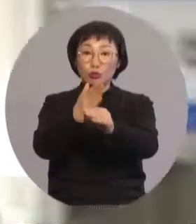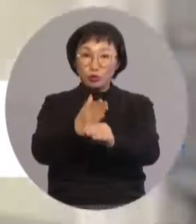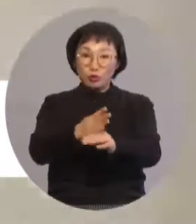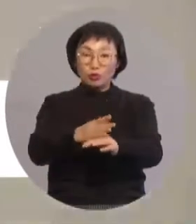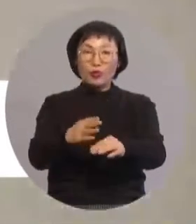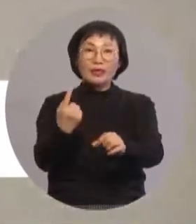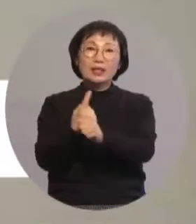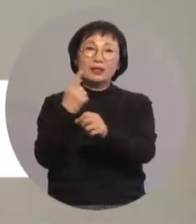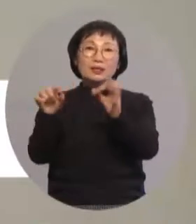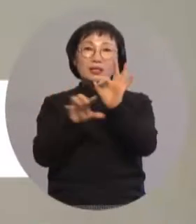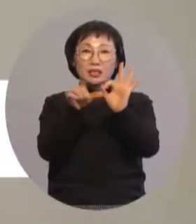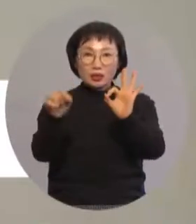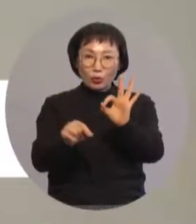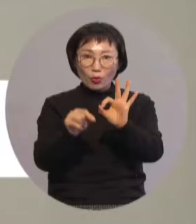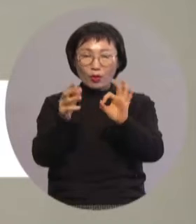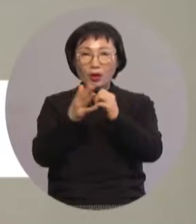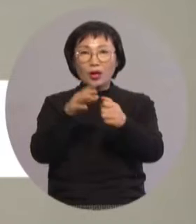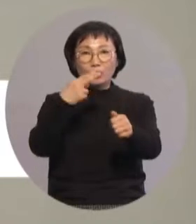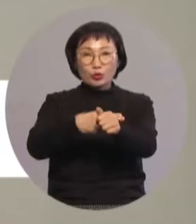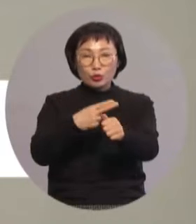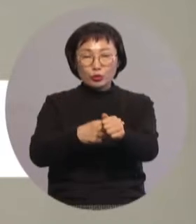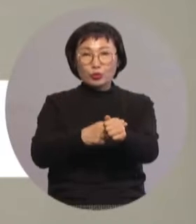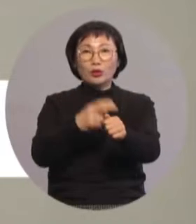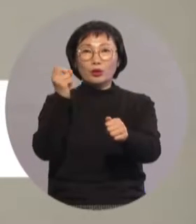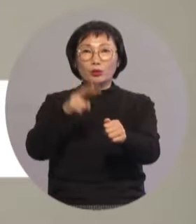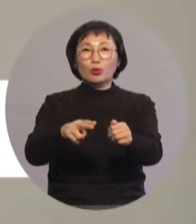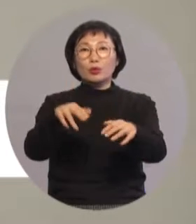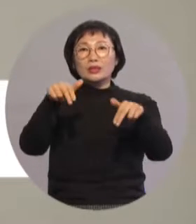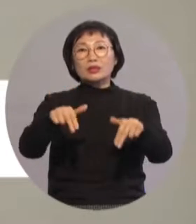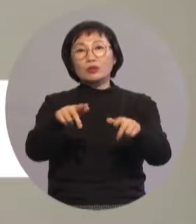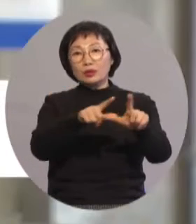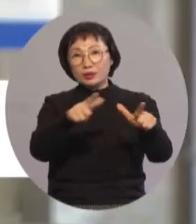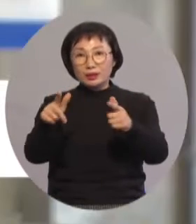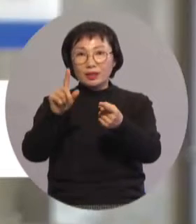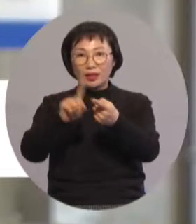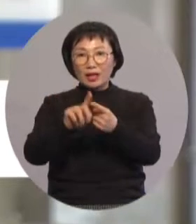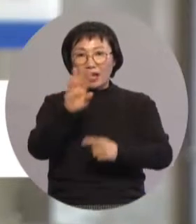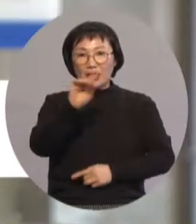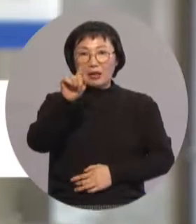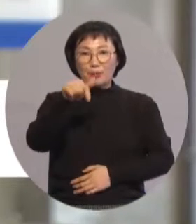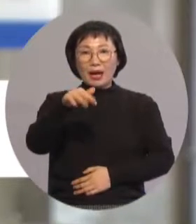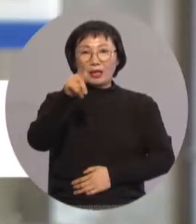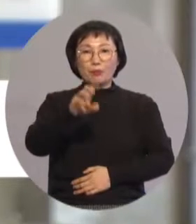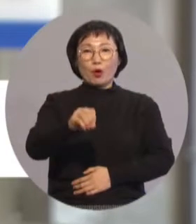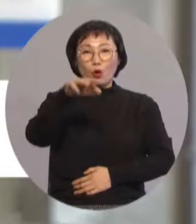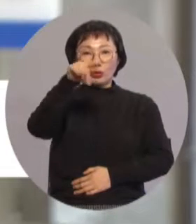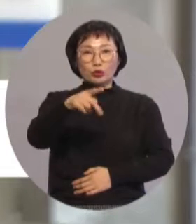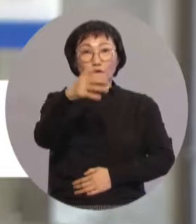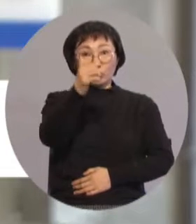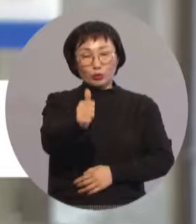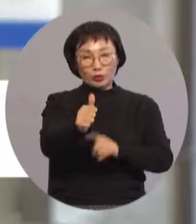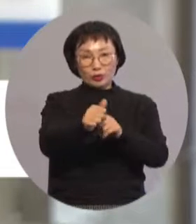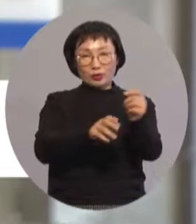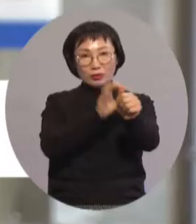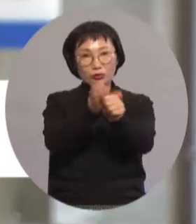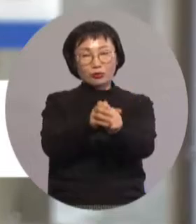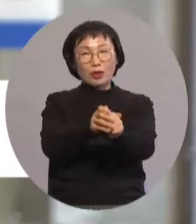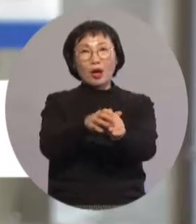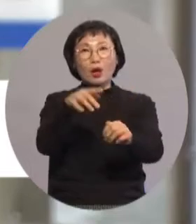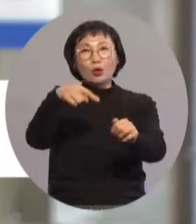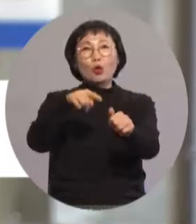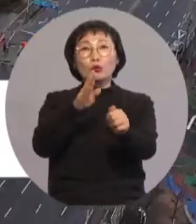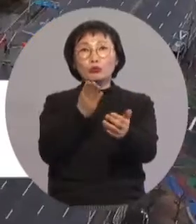10월 교수와 직원 그리고 학생들의 투표로 박병준 교수를 총장 1순위 후보로 선출해 교육부에 추천했지만